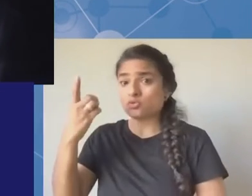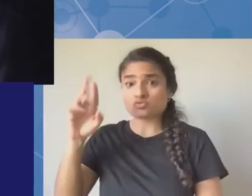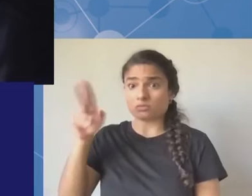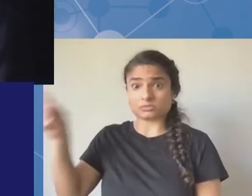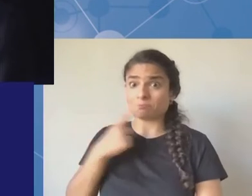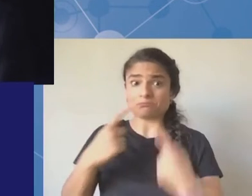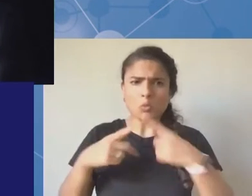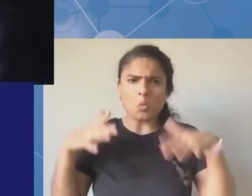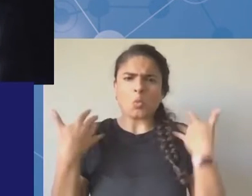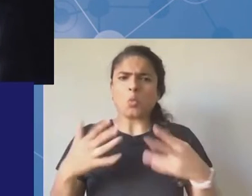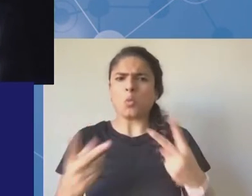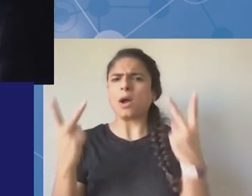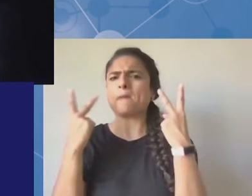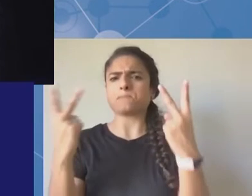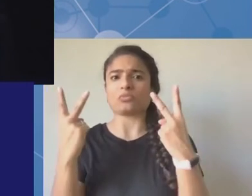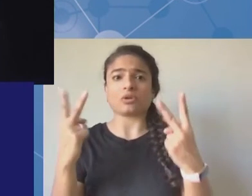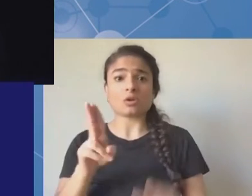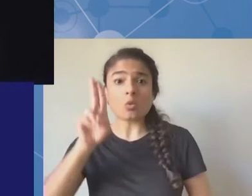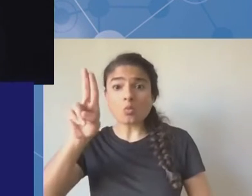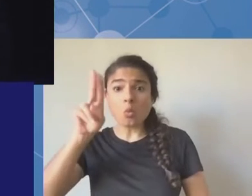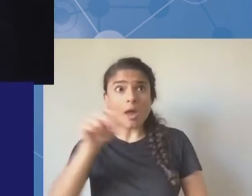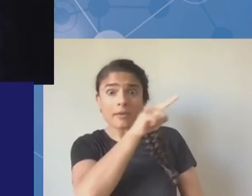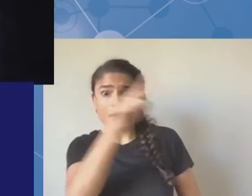интернету является